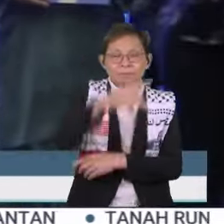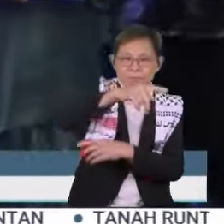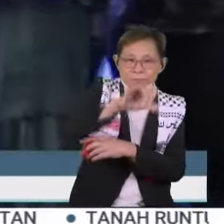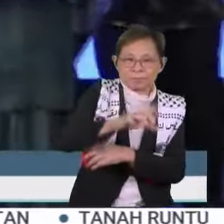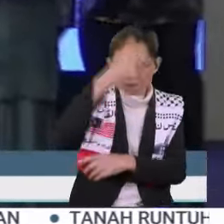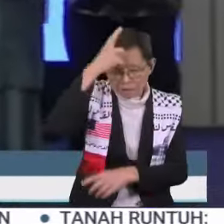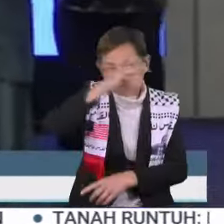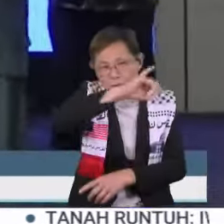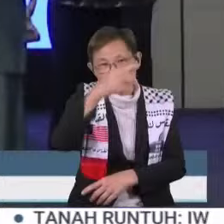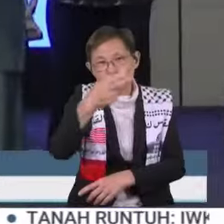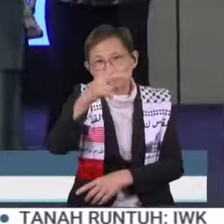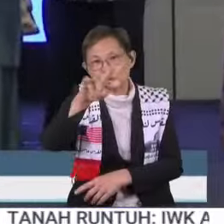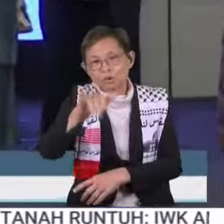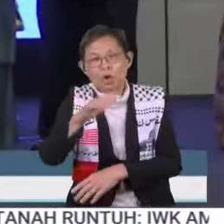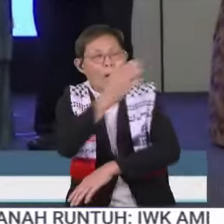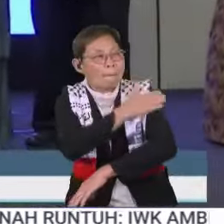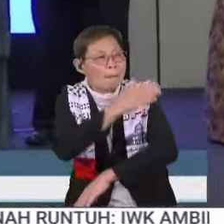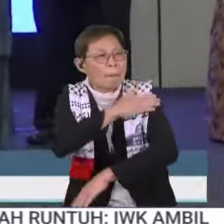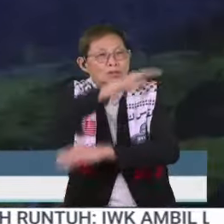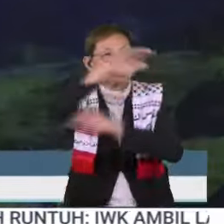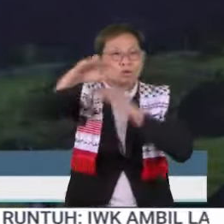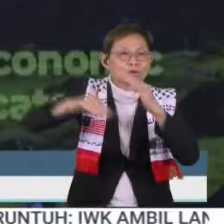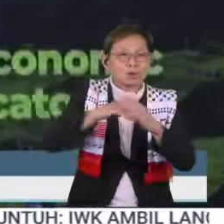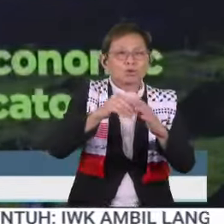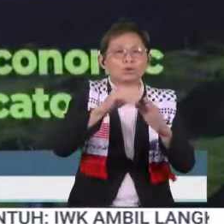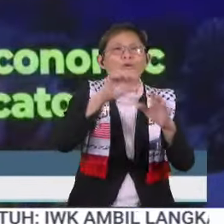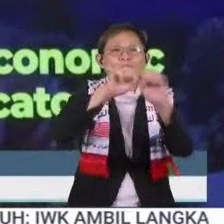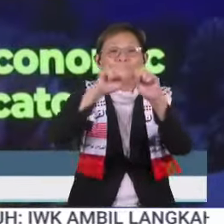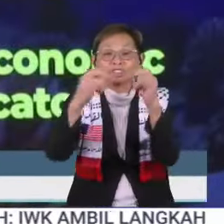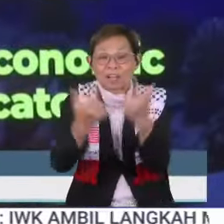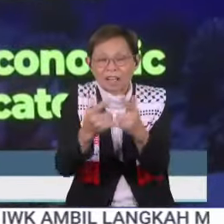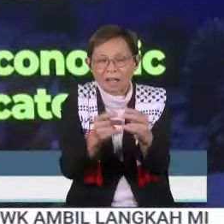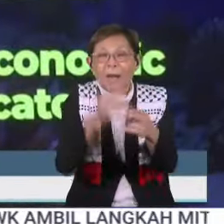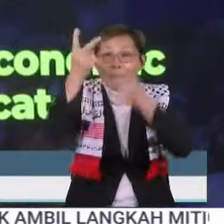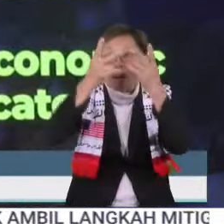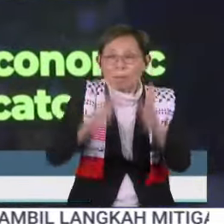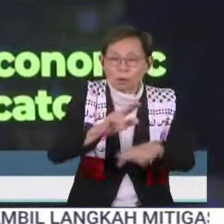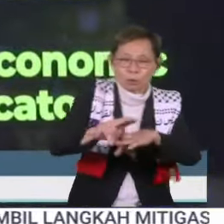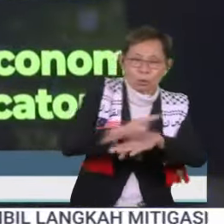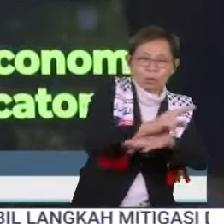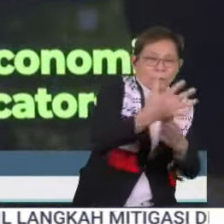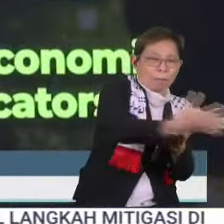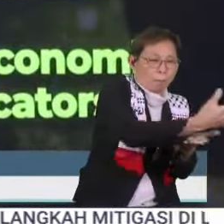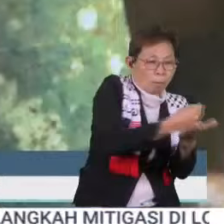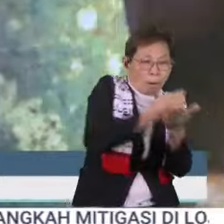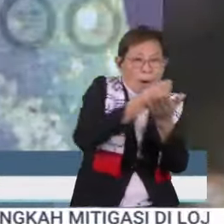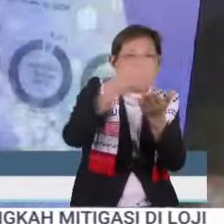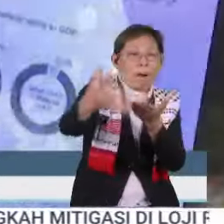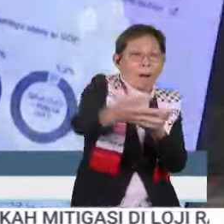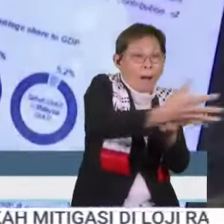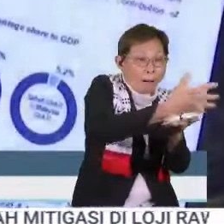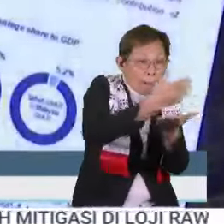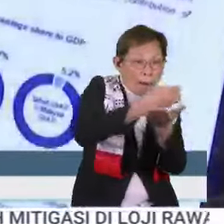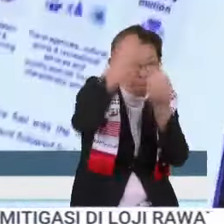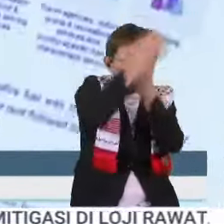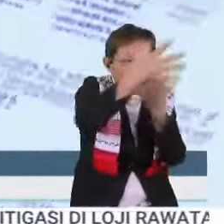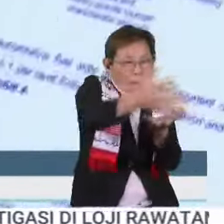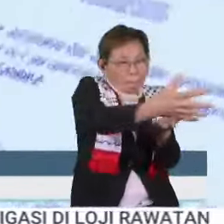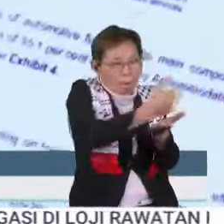media, Dato' Johniston menggesa semua operator pelancongan agar menggunakan sepenuhnya hasil dapatan maklumat RTSA